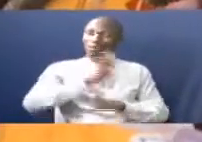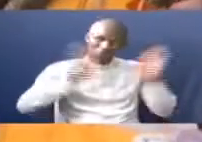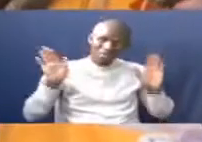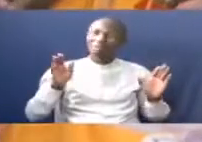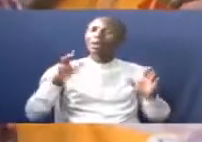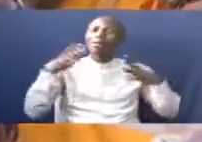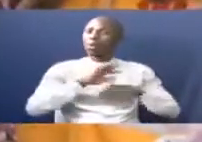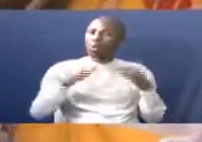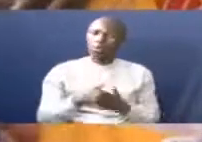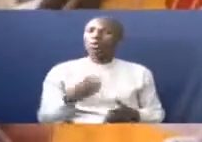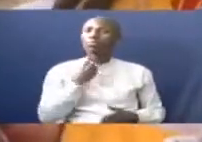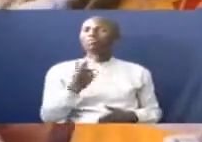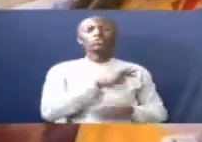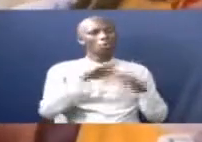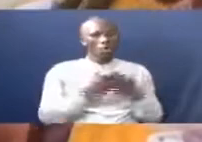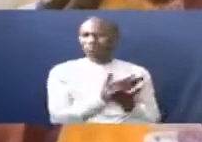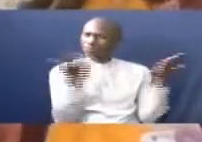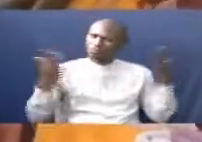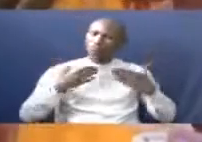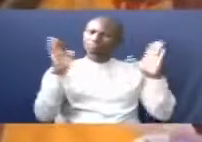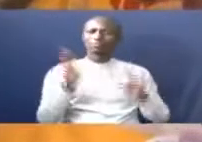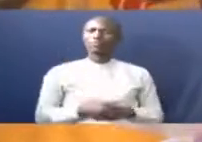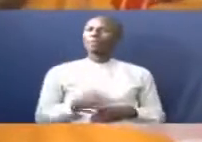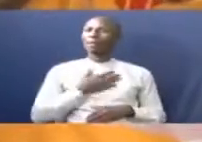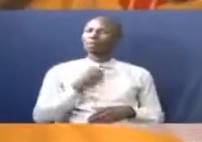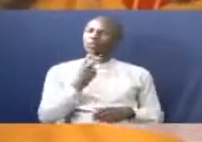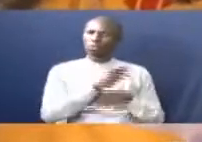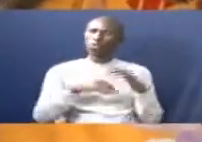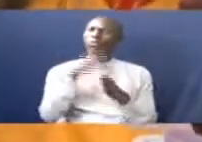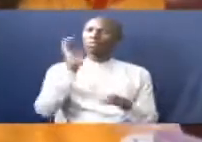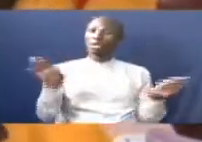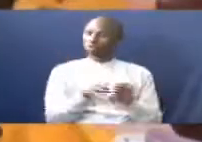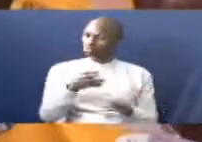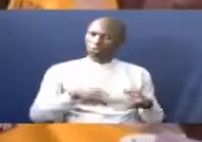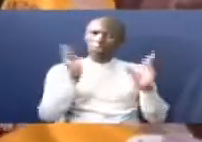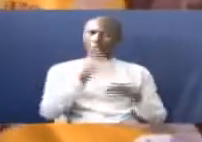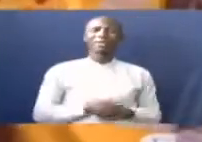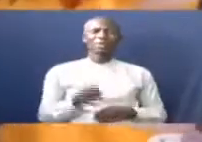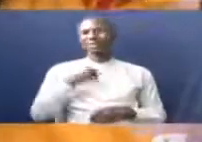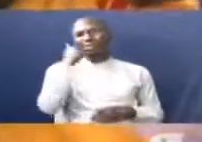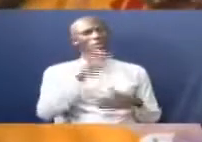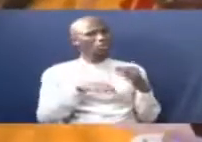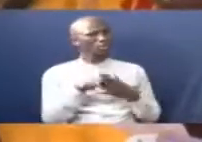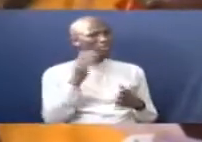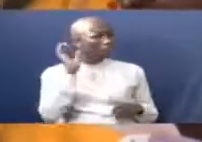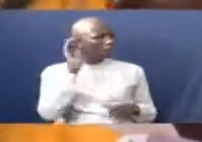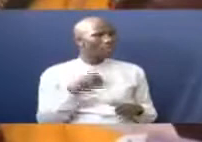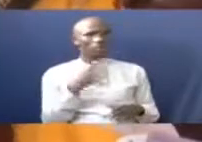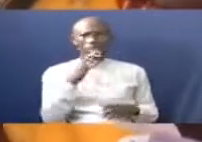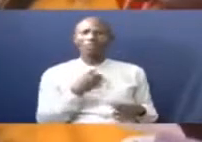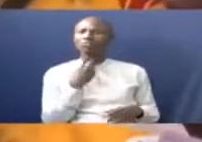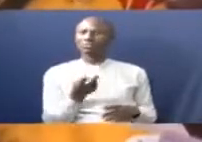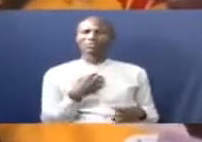na ndo amon ndo mane na sauti wa kwa amon ndo bio e mane na sauti wa kwa pa ni ta wo ye ndo lu ku wo lu ku ne na mbe ni na